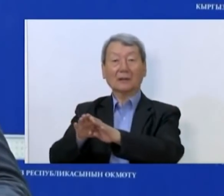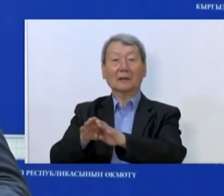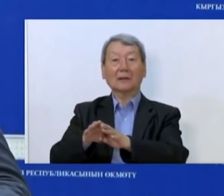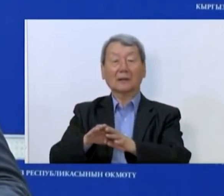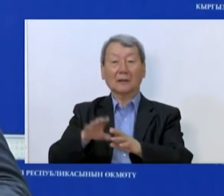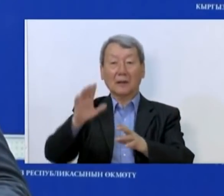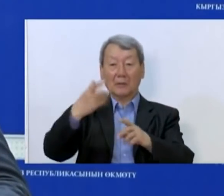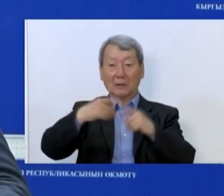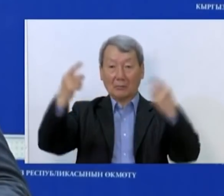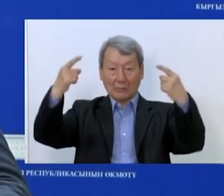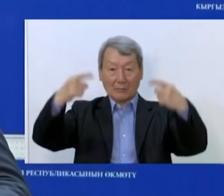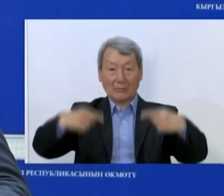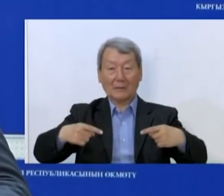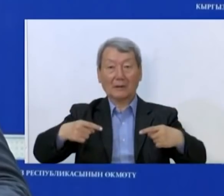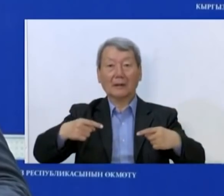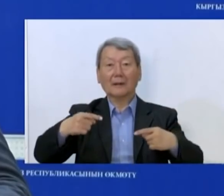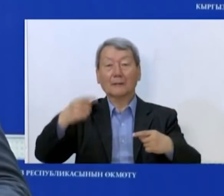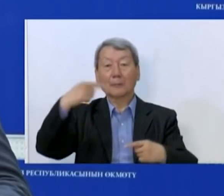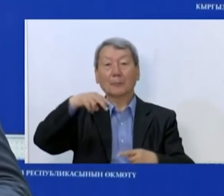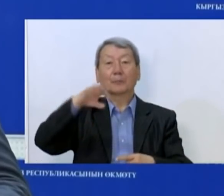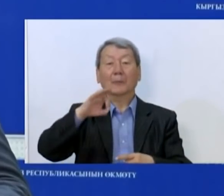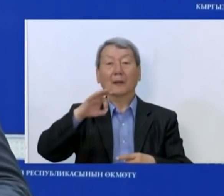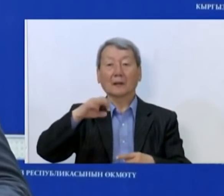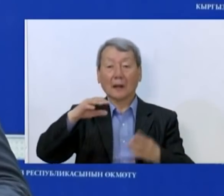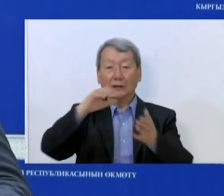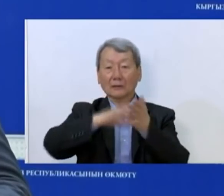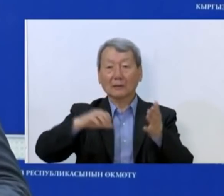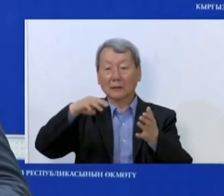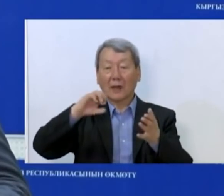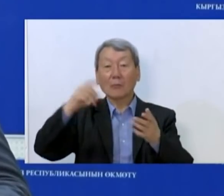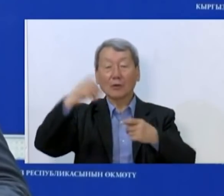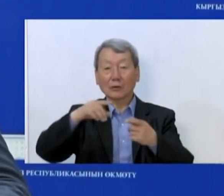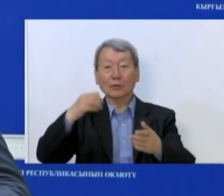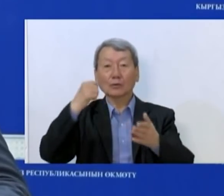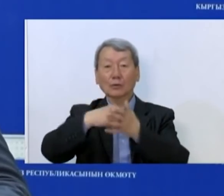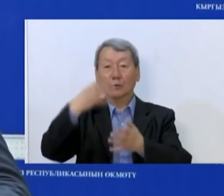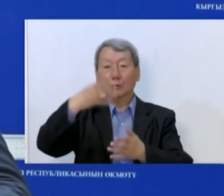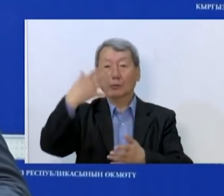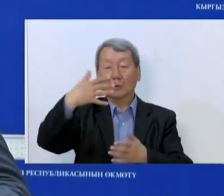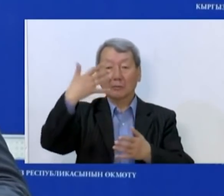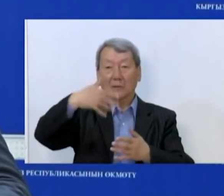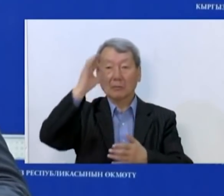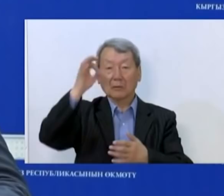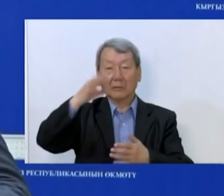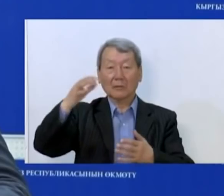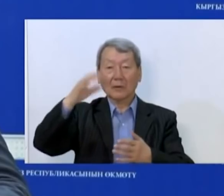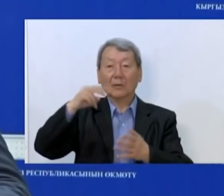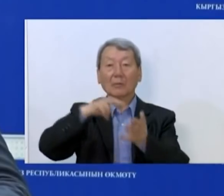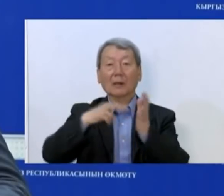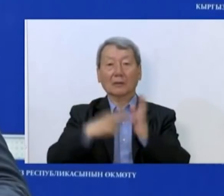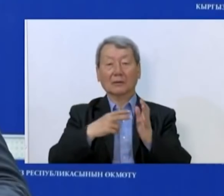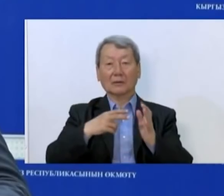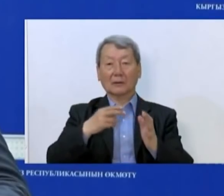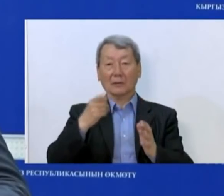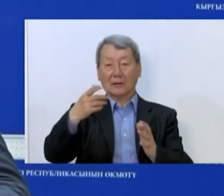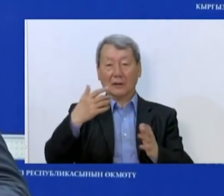бюджеттик чыгымдарды жабууга кетип жатат. Бүгүнкү күнгө чейин эл аралык валюта фондунан 120 миллион 800 миң доллар каражат алдык. Анын